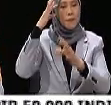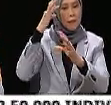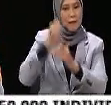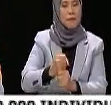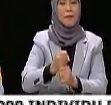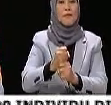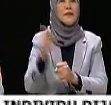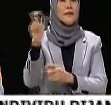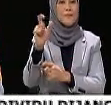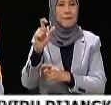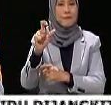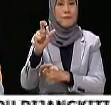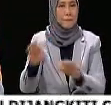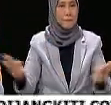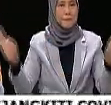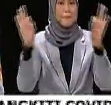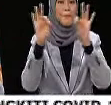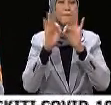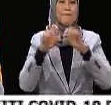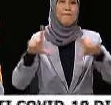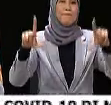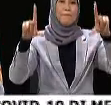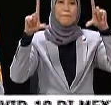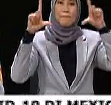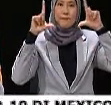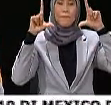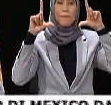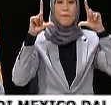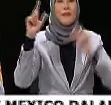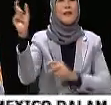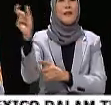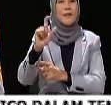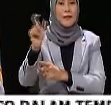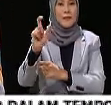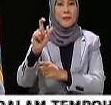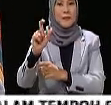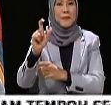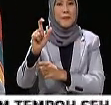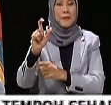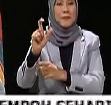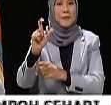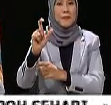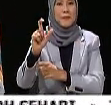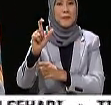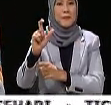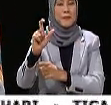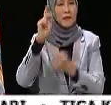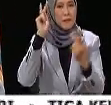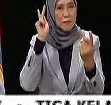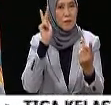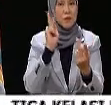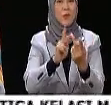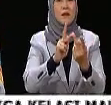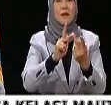Islami mangkat kita martabak kan kita karena kita Yakin Islam itu ialah Islam sesuai